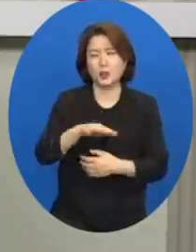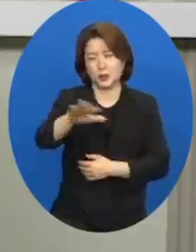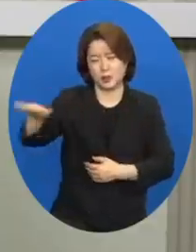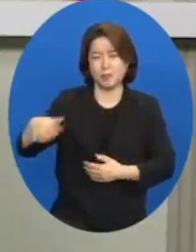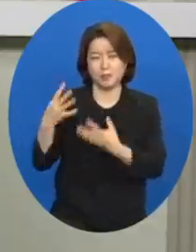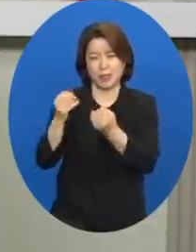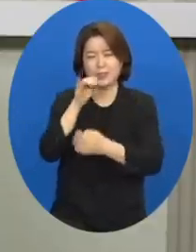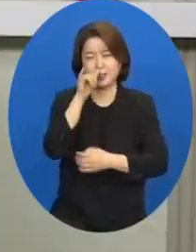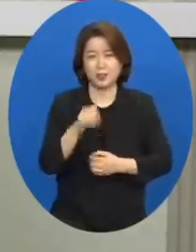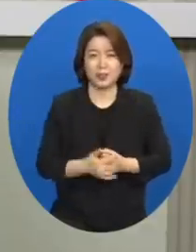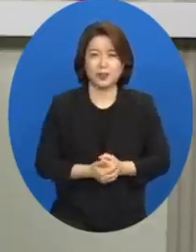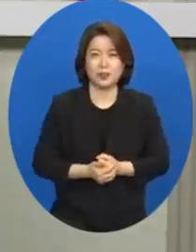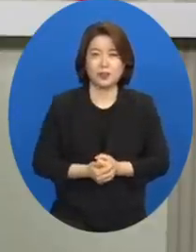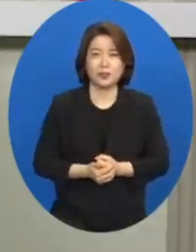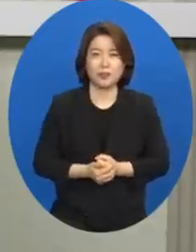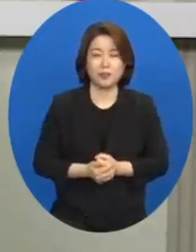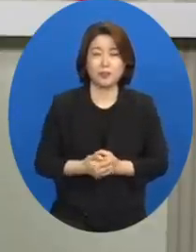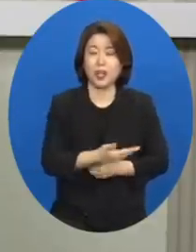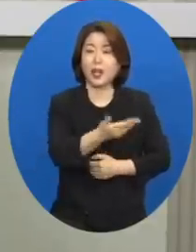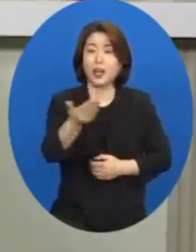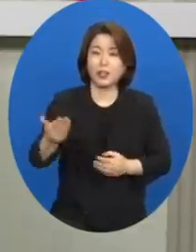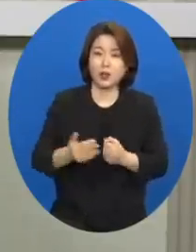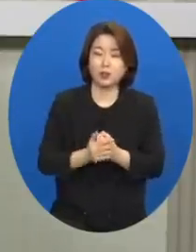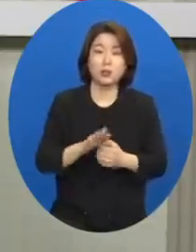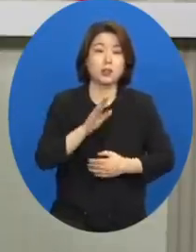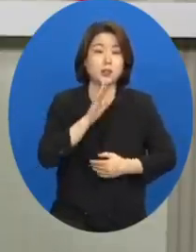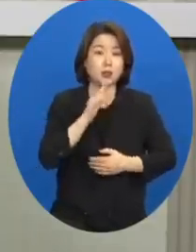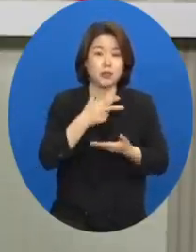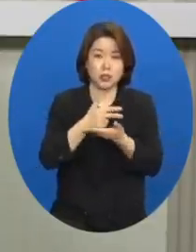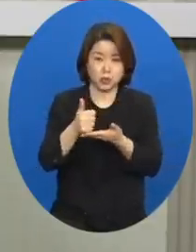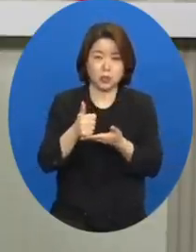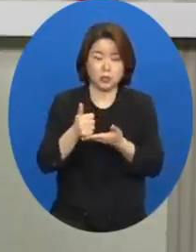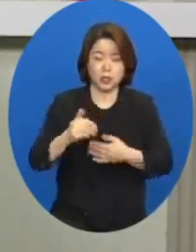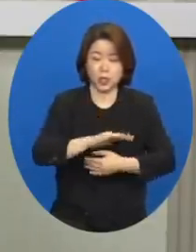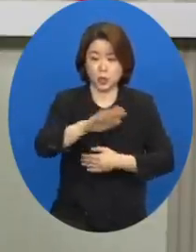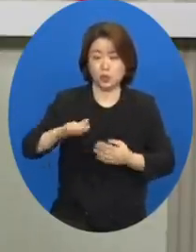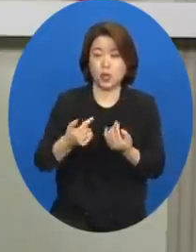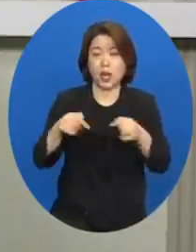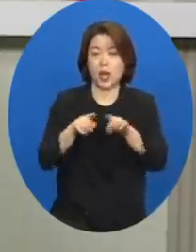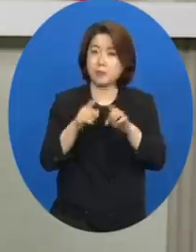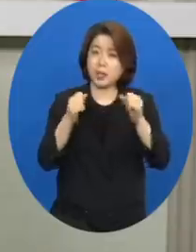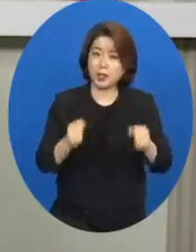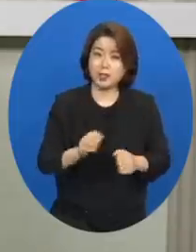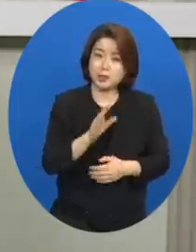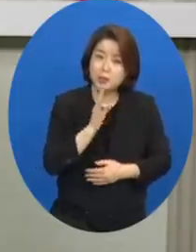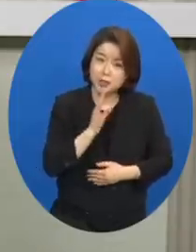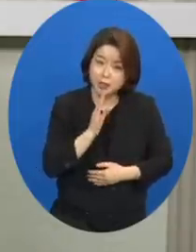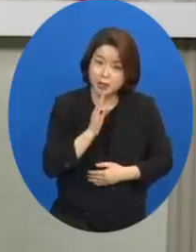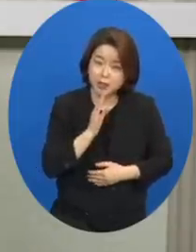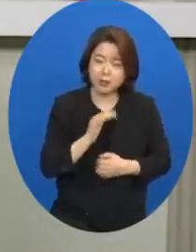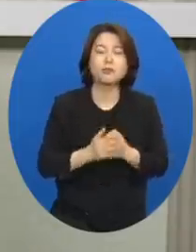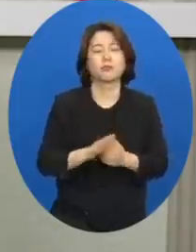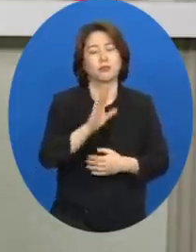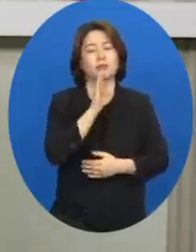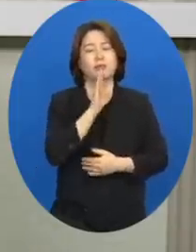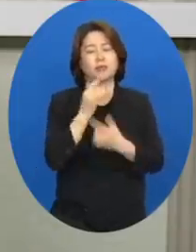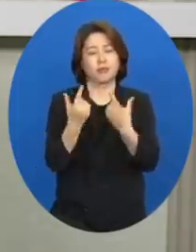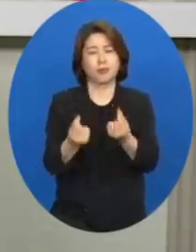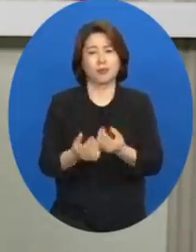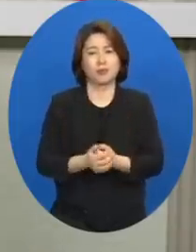계십니다 여러분 정말 주님이 우리와 함께 하실까요 물론입니다